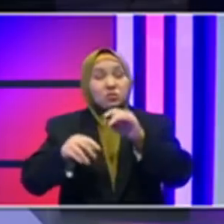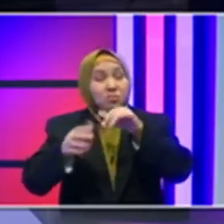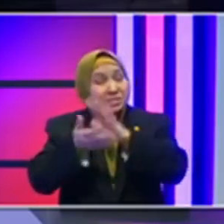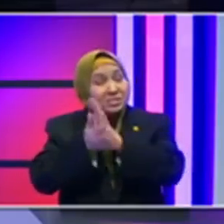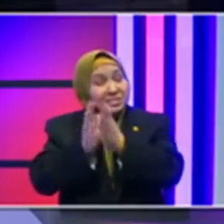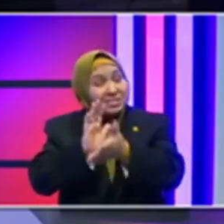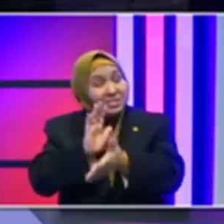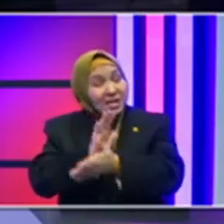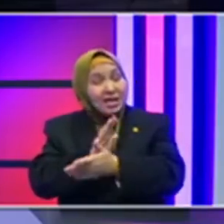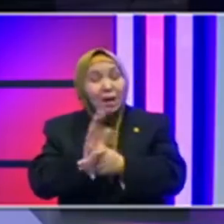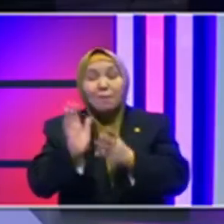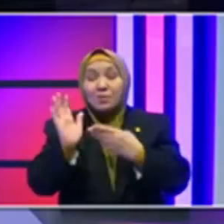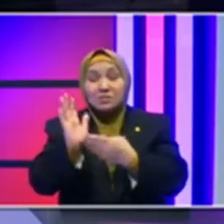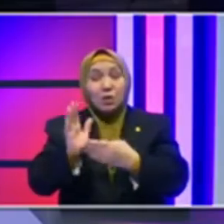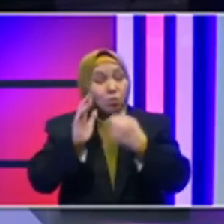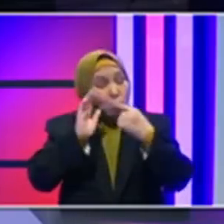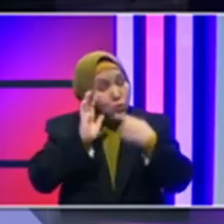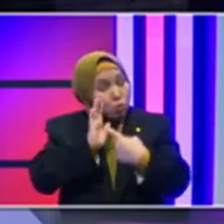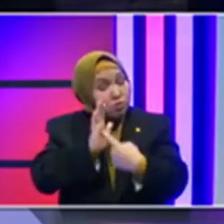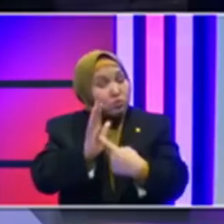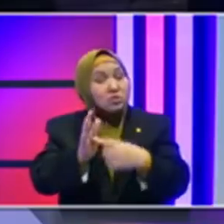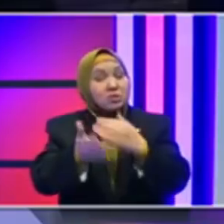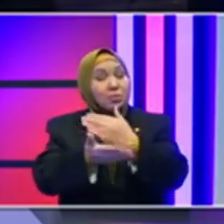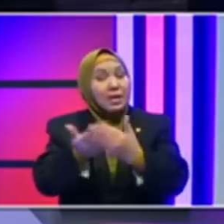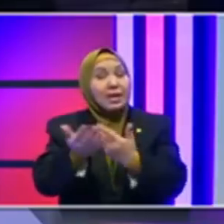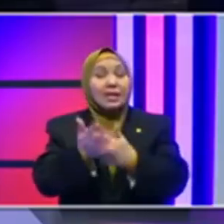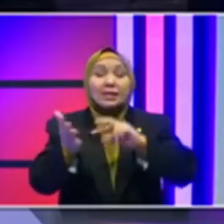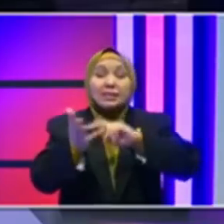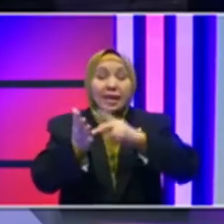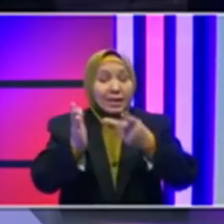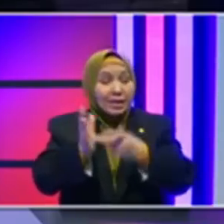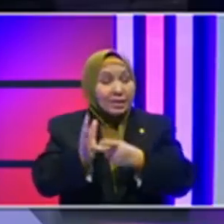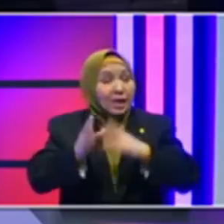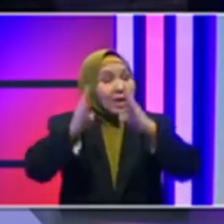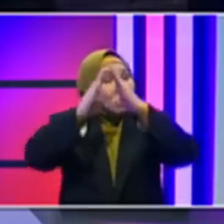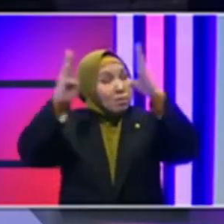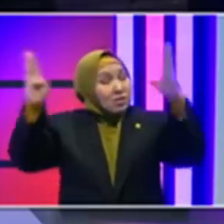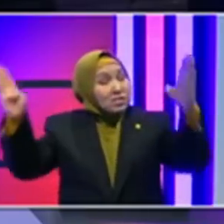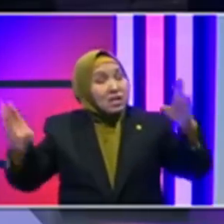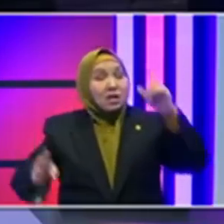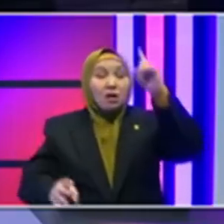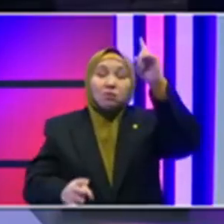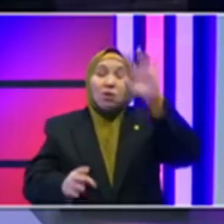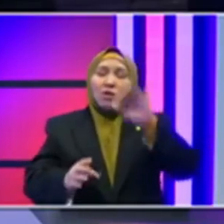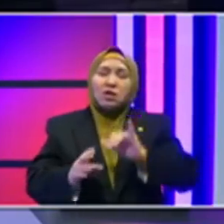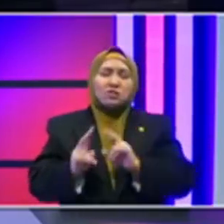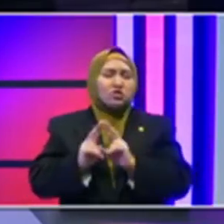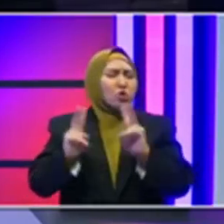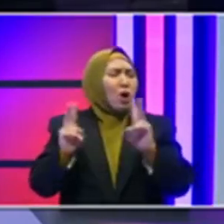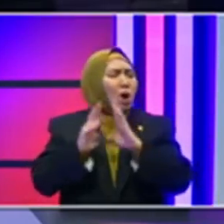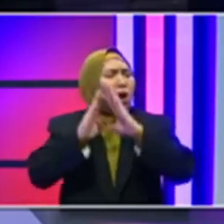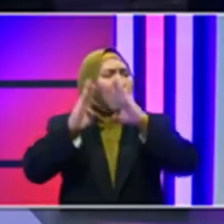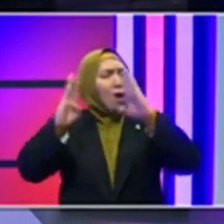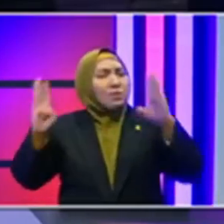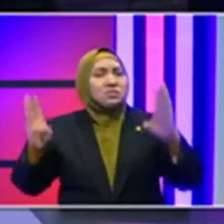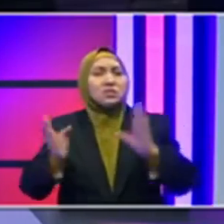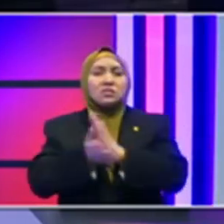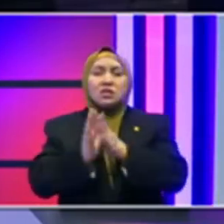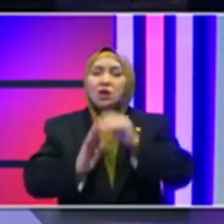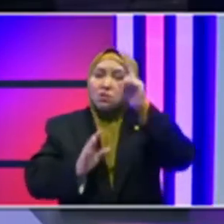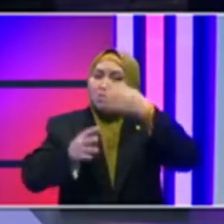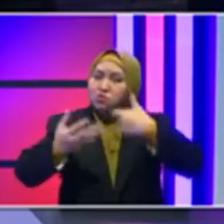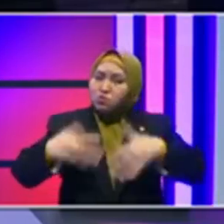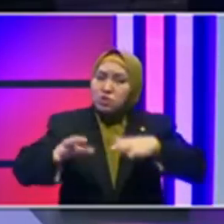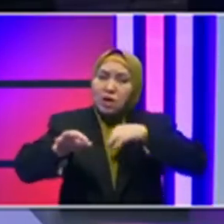yang lain untuk kami Perlihatkan kepadamu sebagian daripada tanda-tanda kebesaran kami yang sangat besar jadi Allah sudah menjelaskan